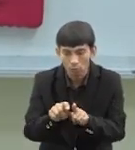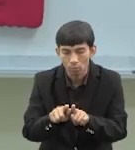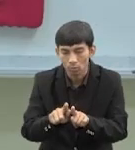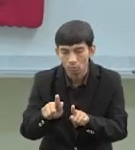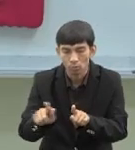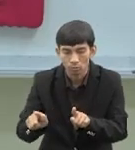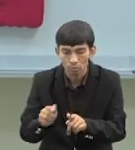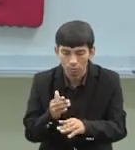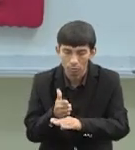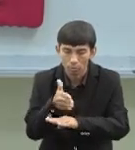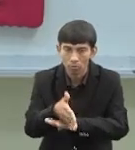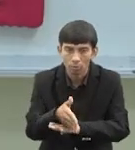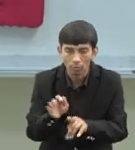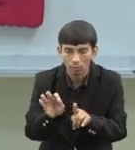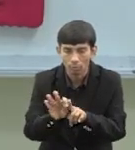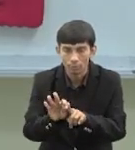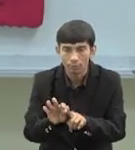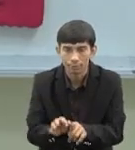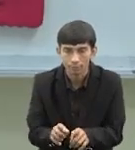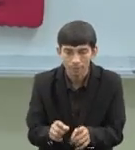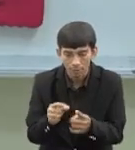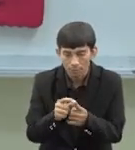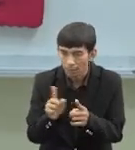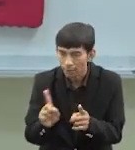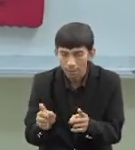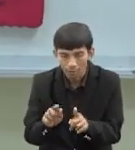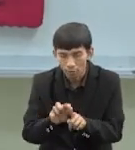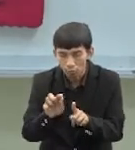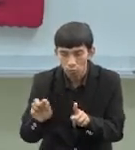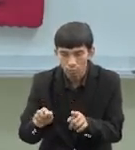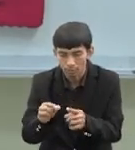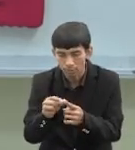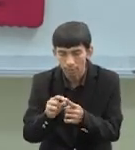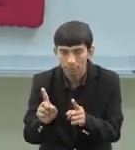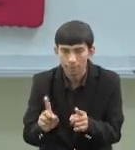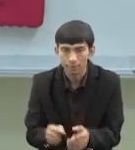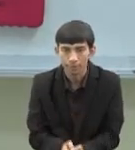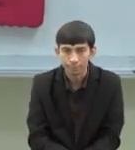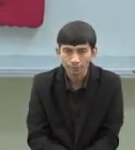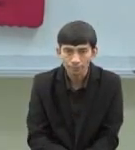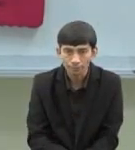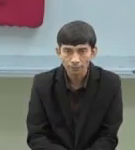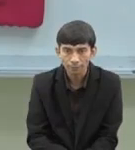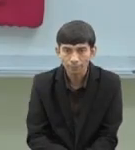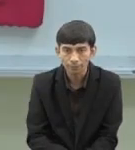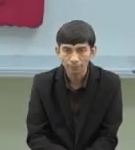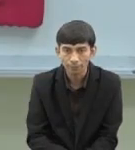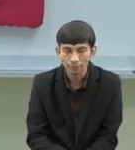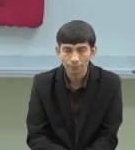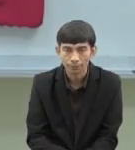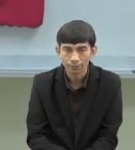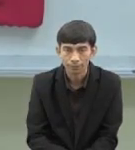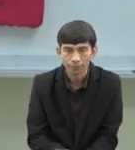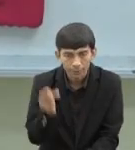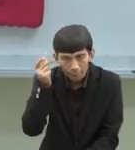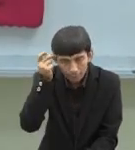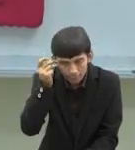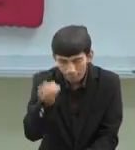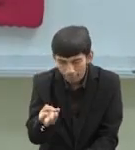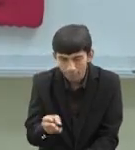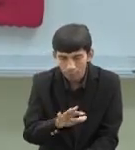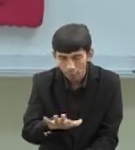Chôn chlong vẹn. Con mơ mới thập biện á chôn được biện á. Đào vẹn tì mùi mà vẹn tì bì. Biện á chôn biện á con cất tì mơ